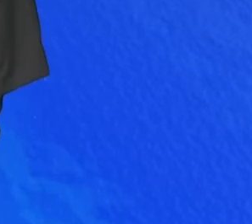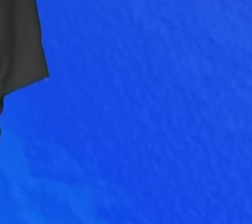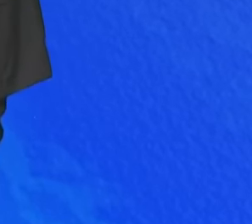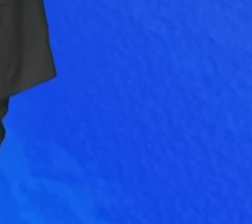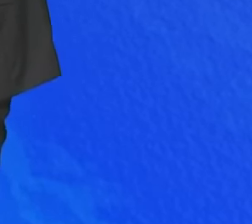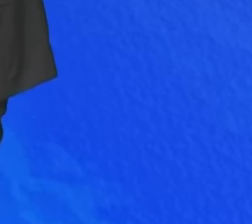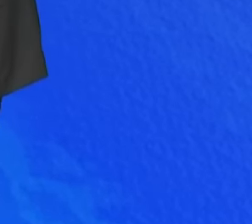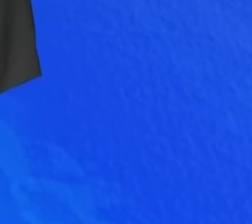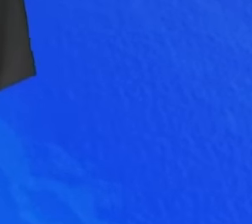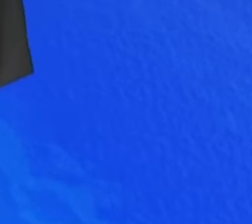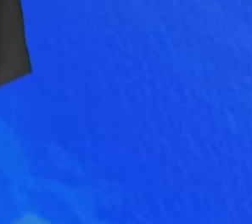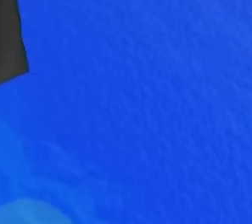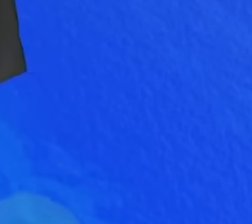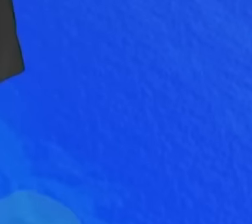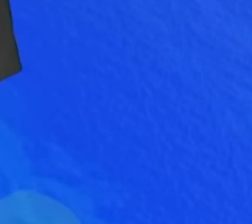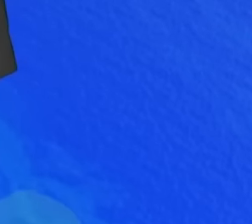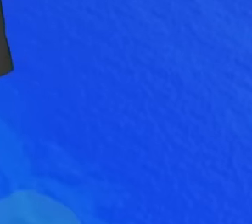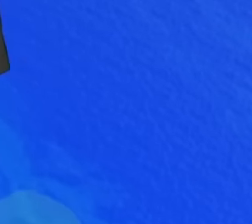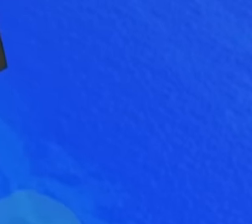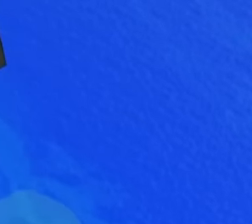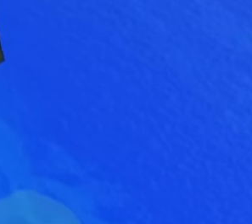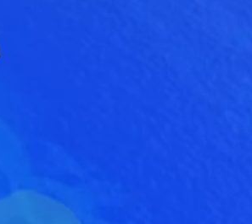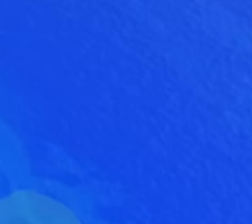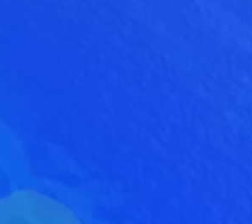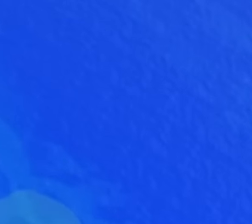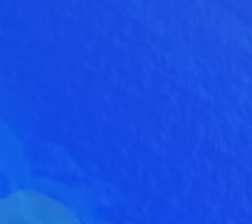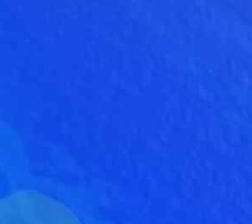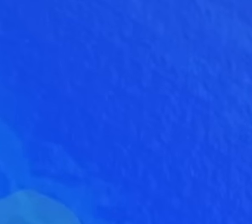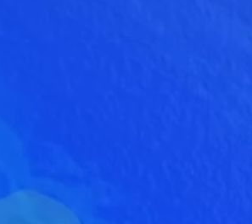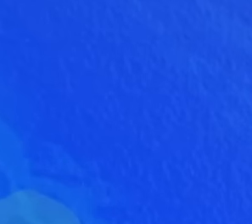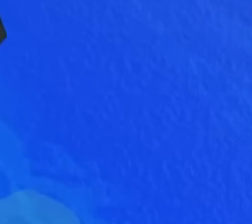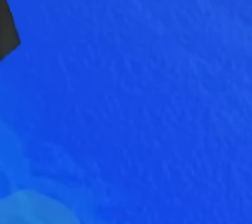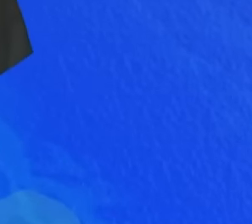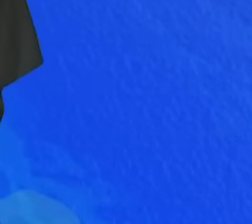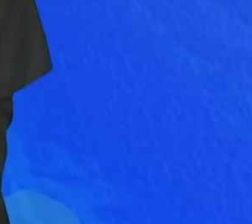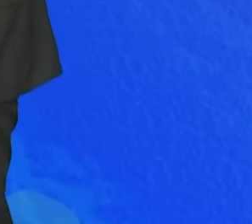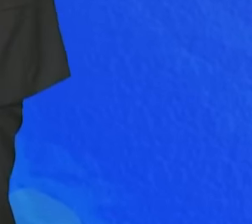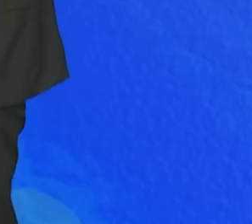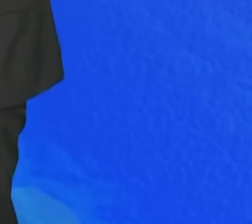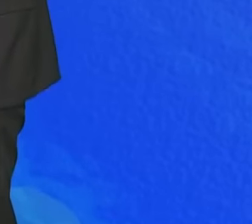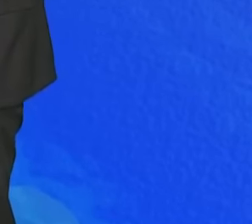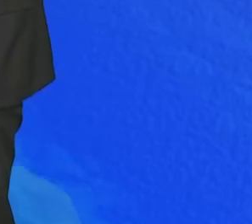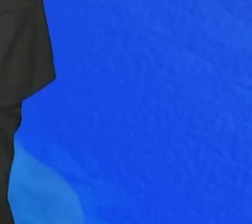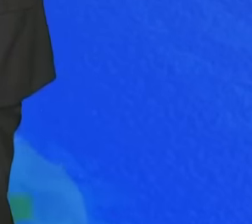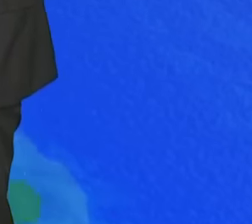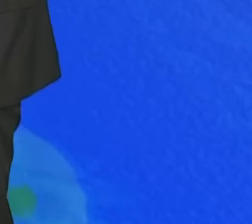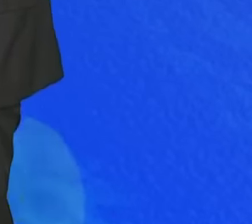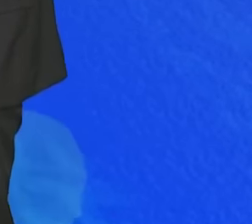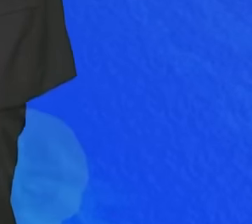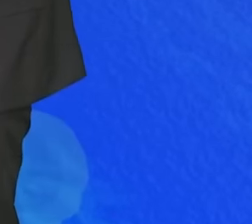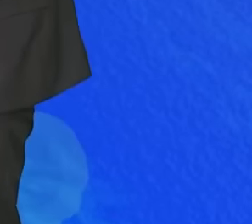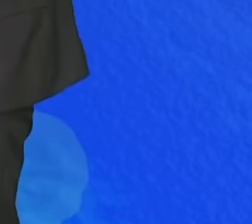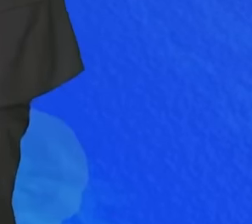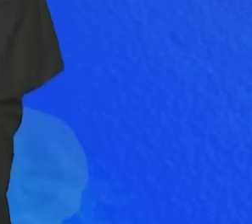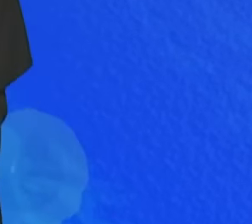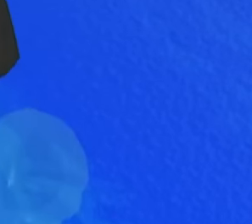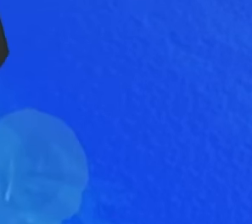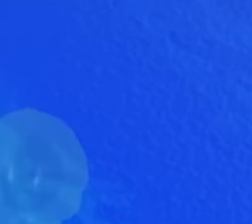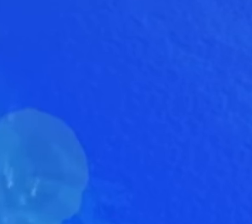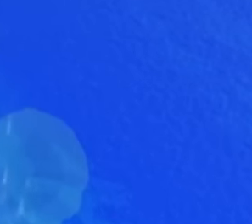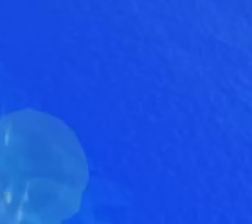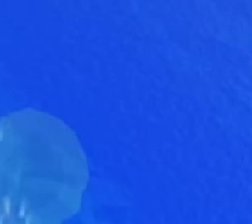ng Soccsergen pati na sa may Maguindanao del Sur. Sa gabi may mga pag-ulan pa sa ilang lugar lalo po dito sa Bukidnon.